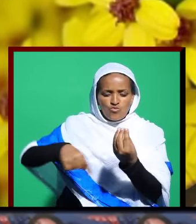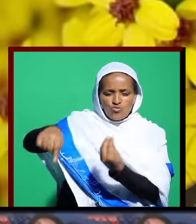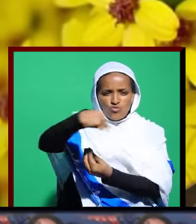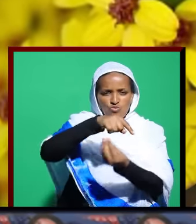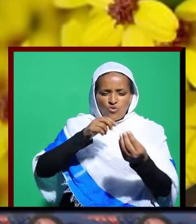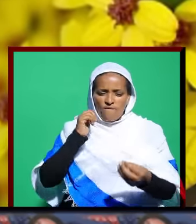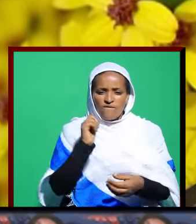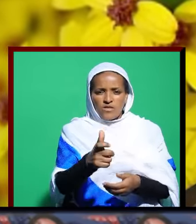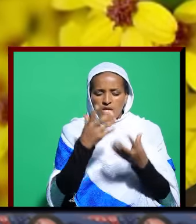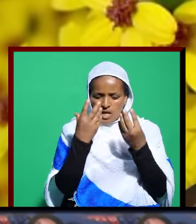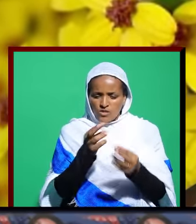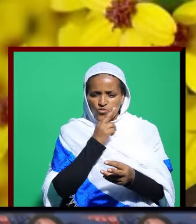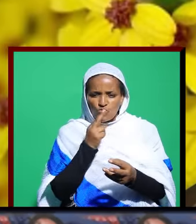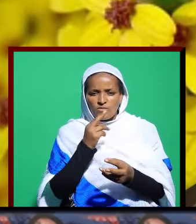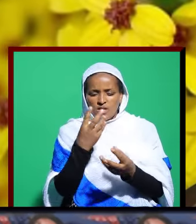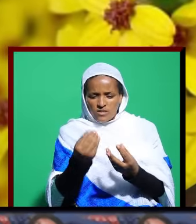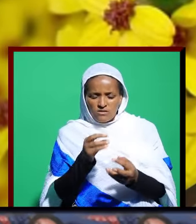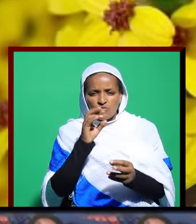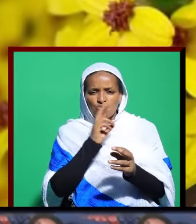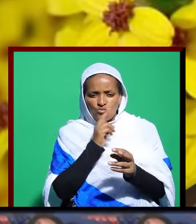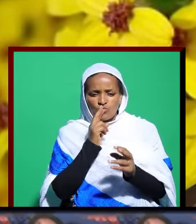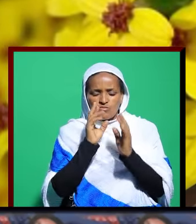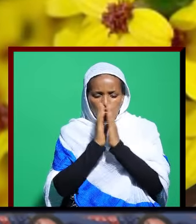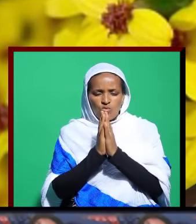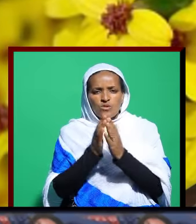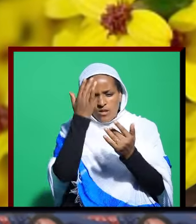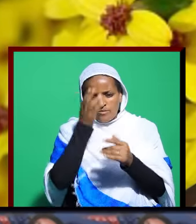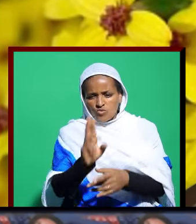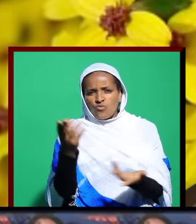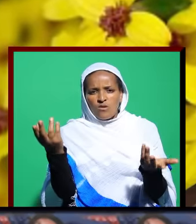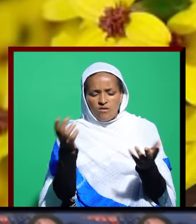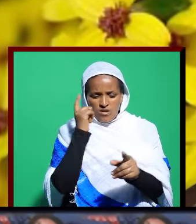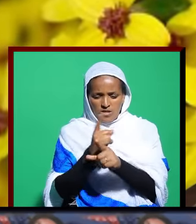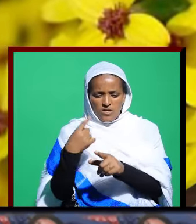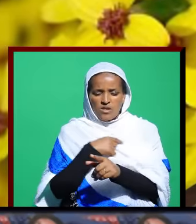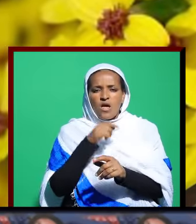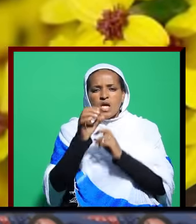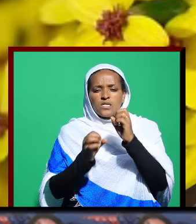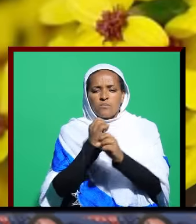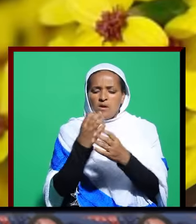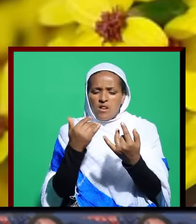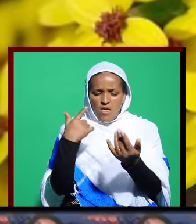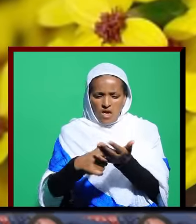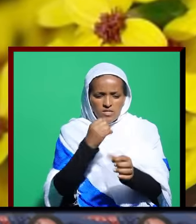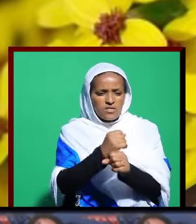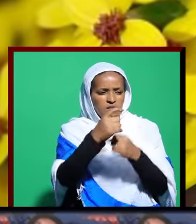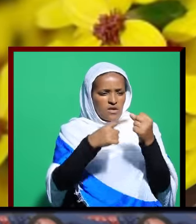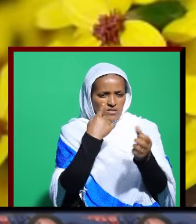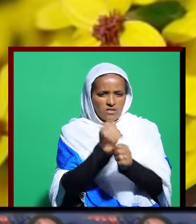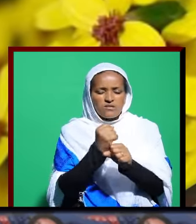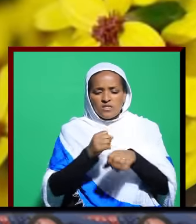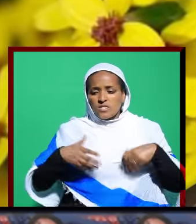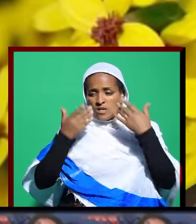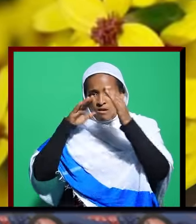ዙሩን አፈጠንከው ወይም አከረርከው ነው። ቀስ ብለህ ጹም፣ ቀስ ብለህ ጸልይ፣ ቀስ ብለህ ስገድ፣ ለምንድን ነው የምትጣደፈው? ልክ እኛም እድሜያችን ገና ነው፣